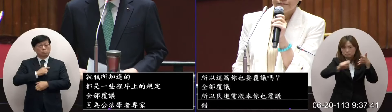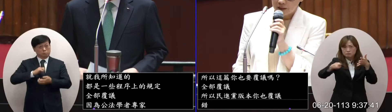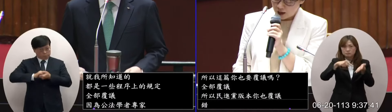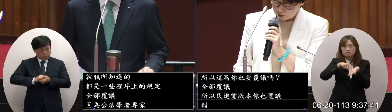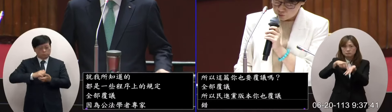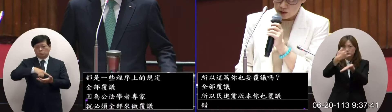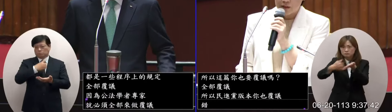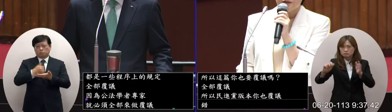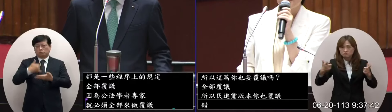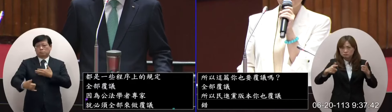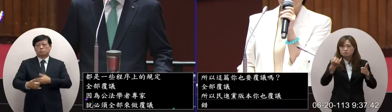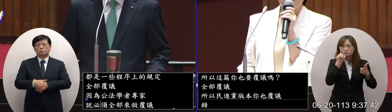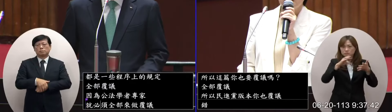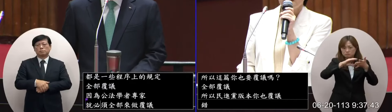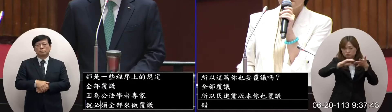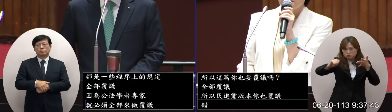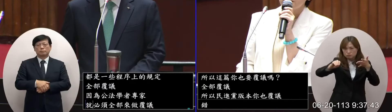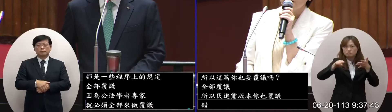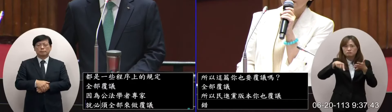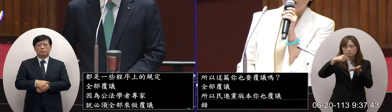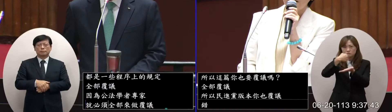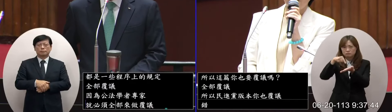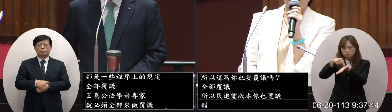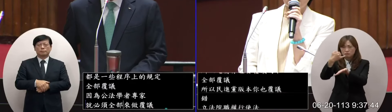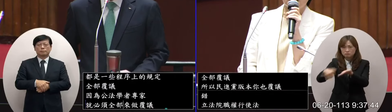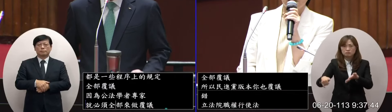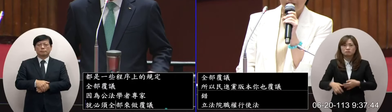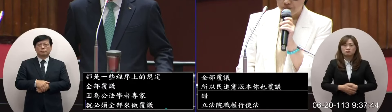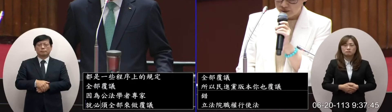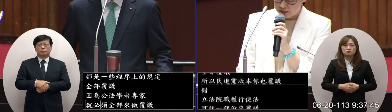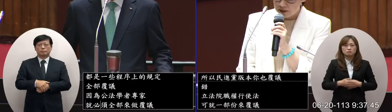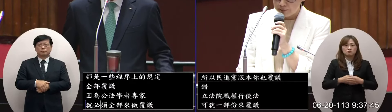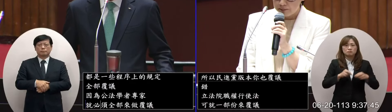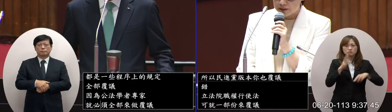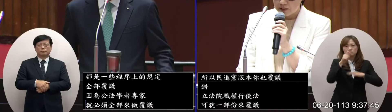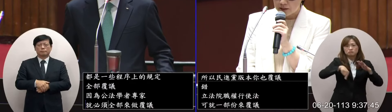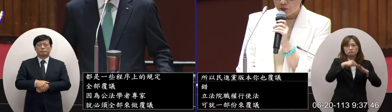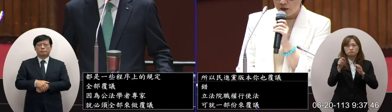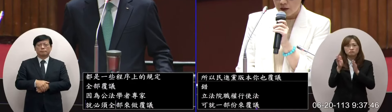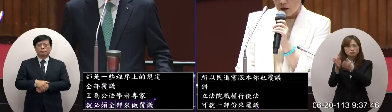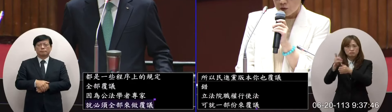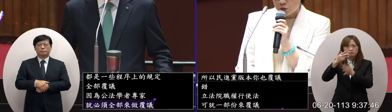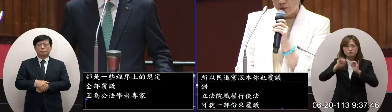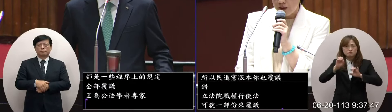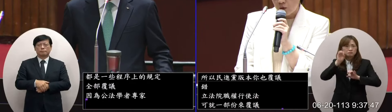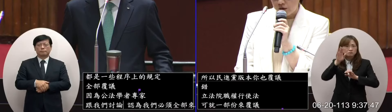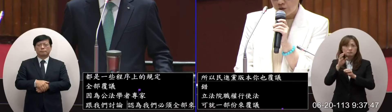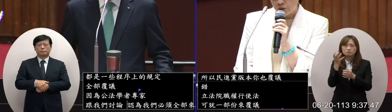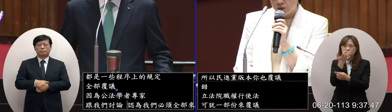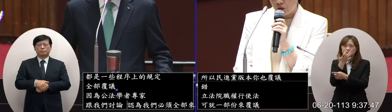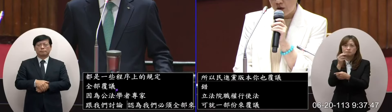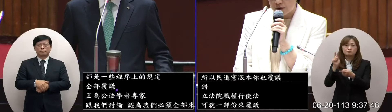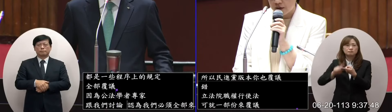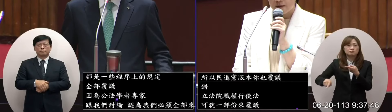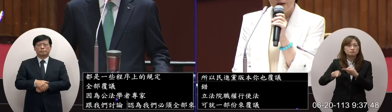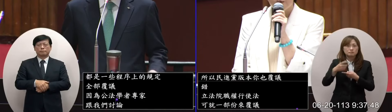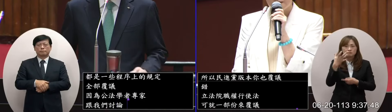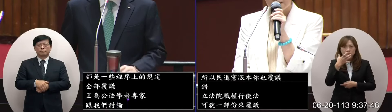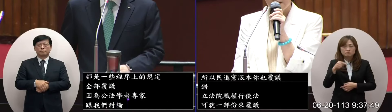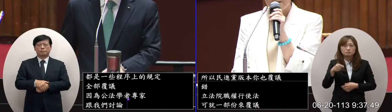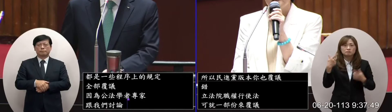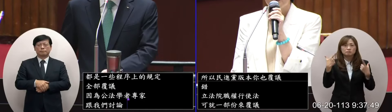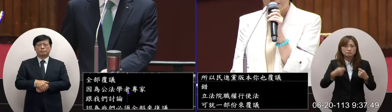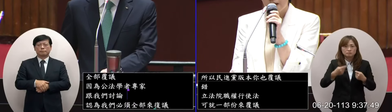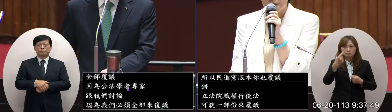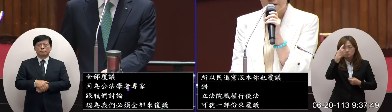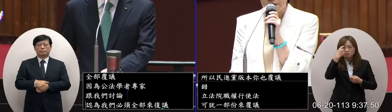决定全部来复议。 所以也就是说，行政院打脸民进党的版本，民进党版本是针对书面回复从20天降